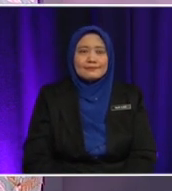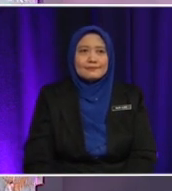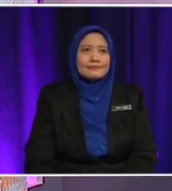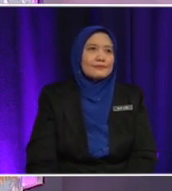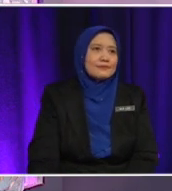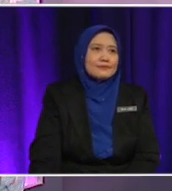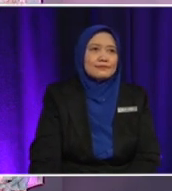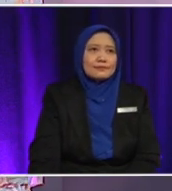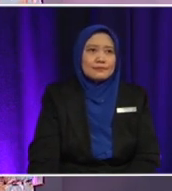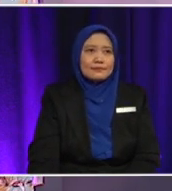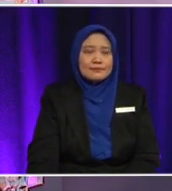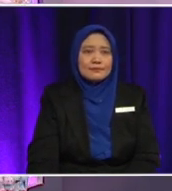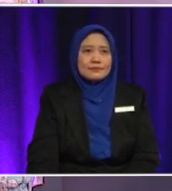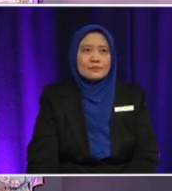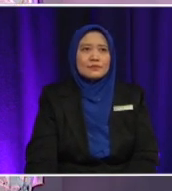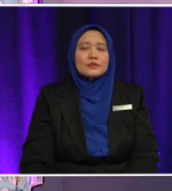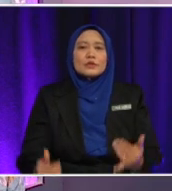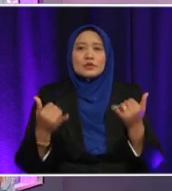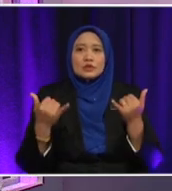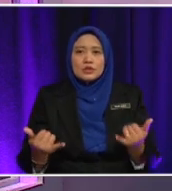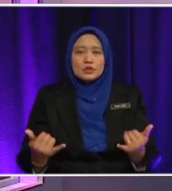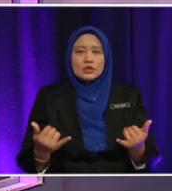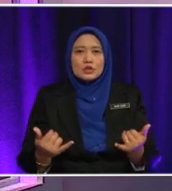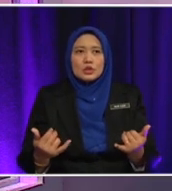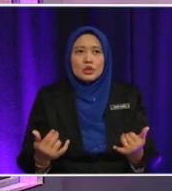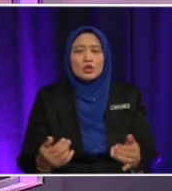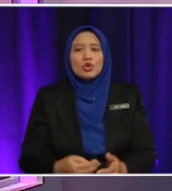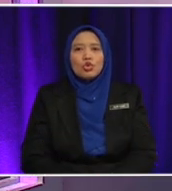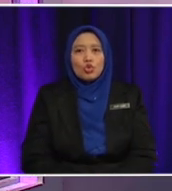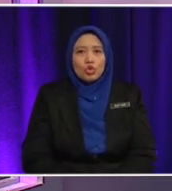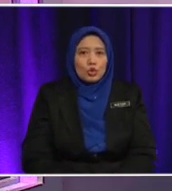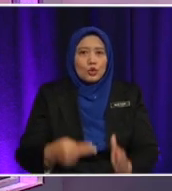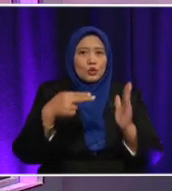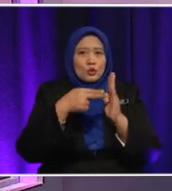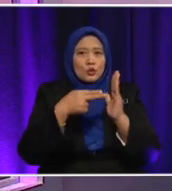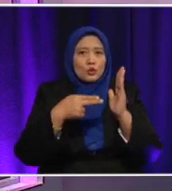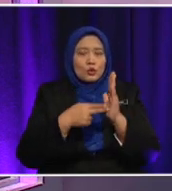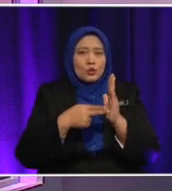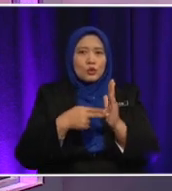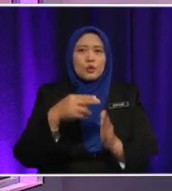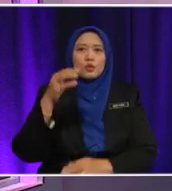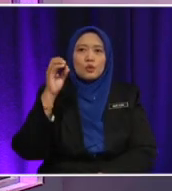sekarang kita nak kenal hukum Oh ini macam ngaji ngaji kepada aku